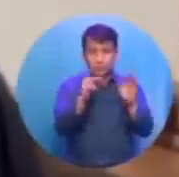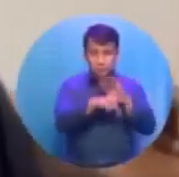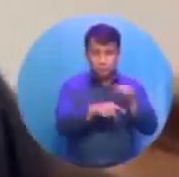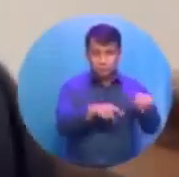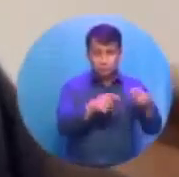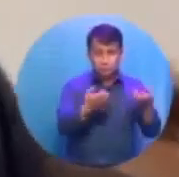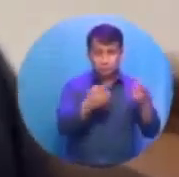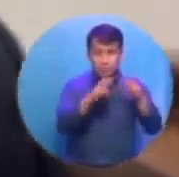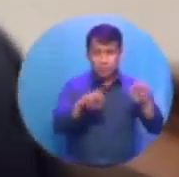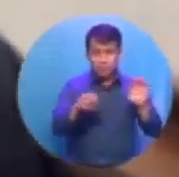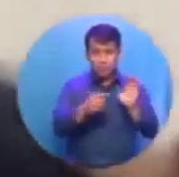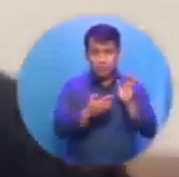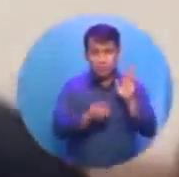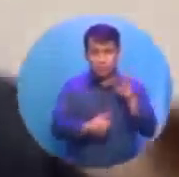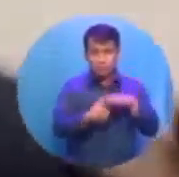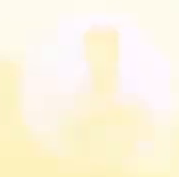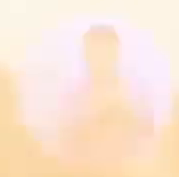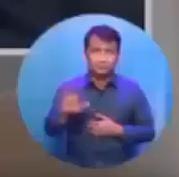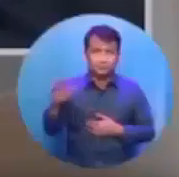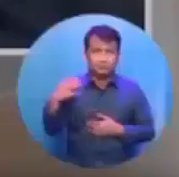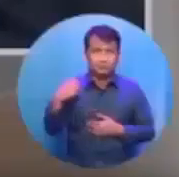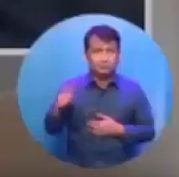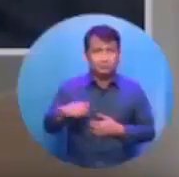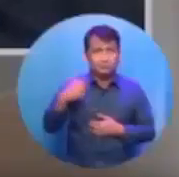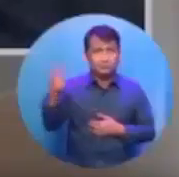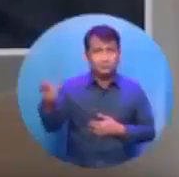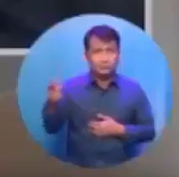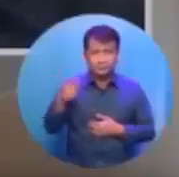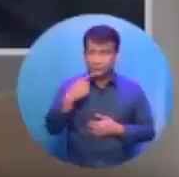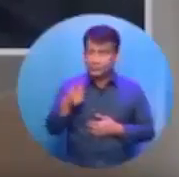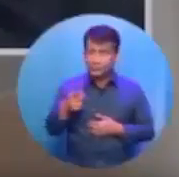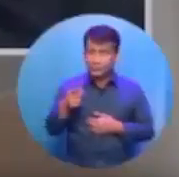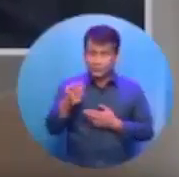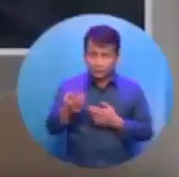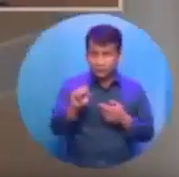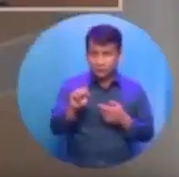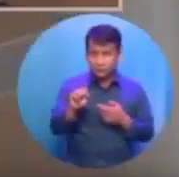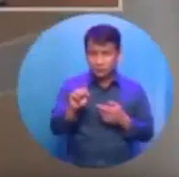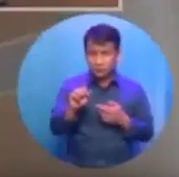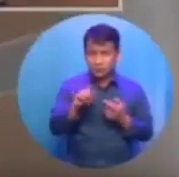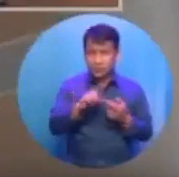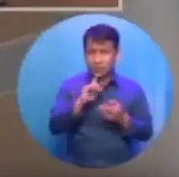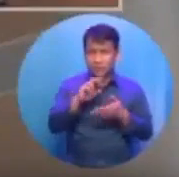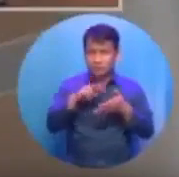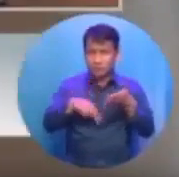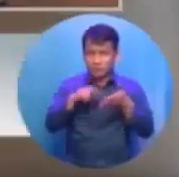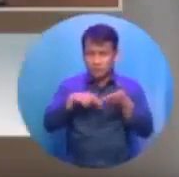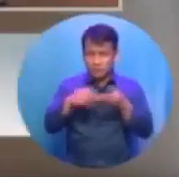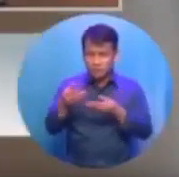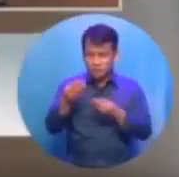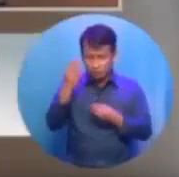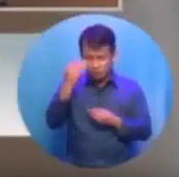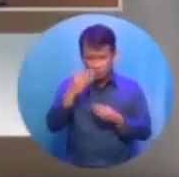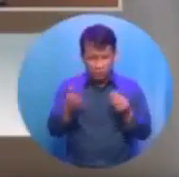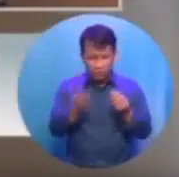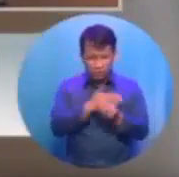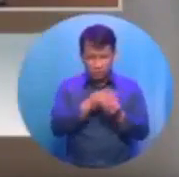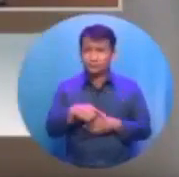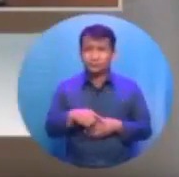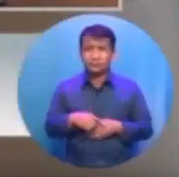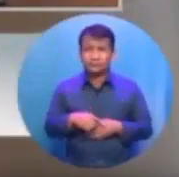inuusig laban din sa tao. So, ma'am, doon po sa resolusyon, ano bang sinasabi? Bakit daw dinidismiss yung